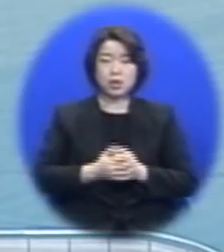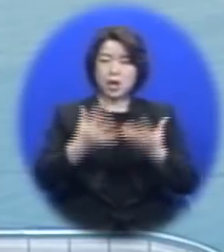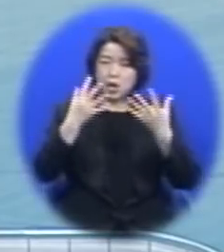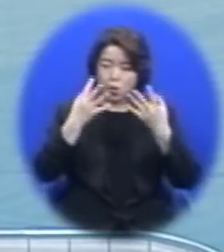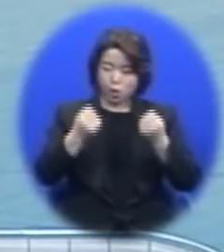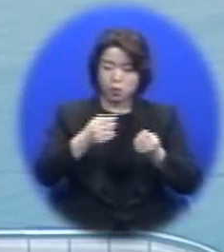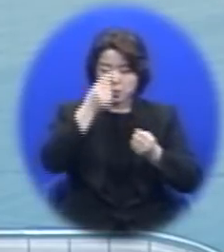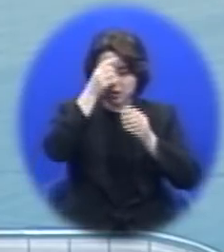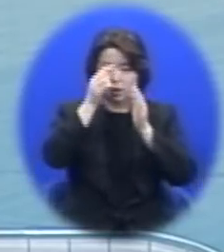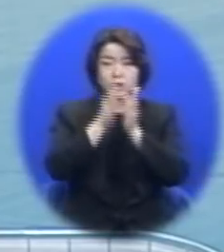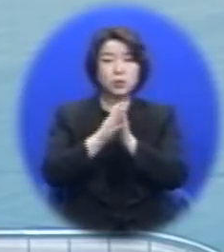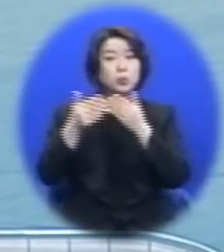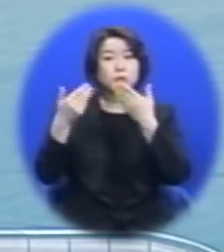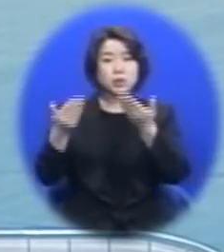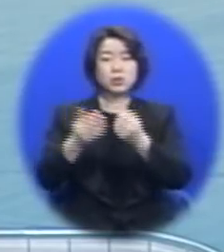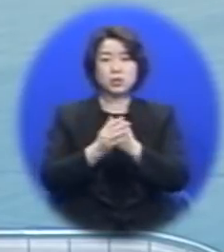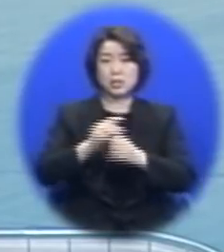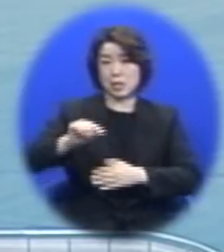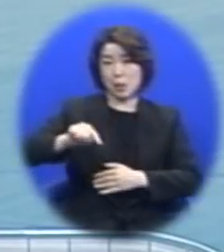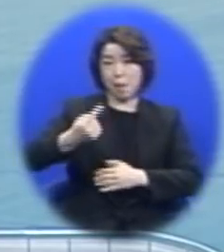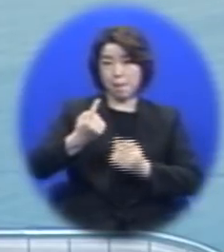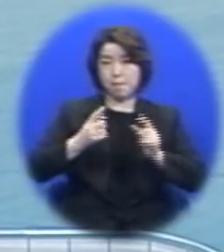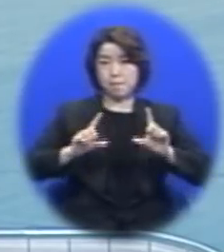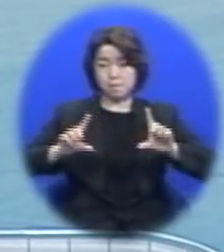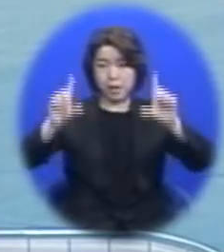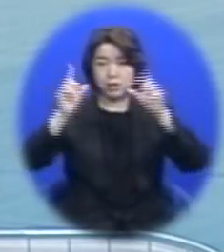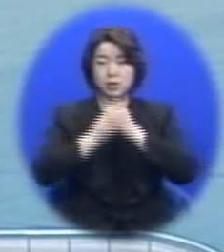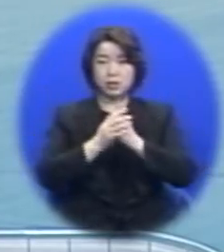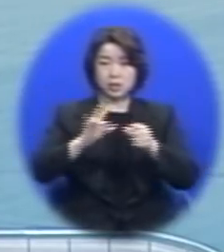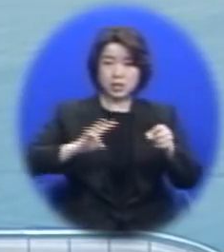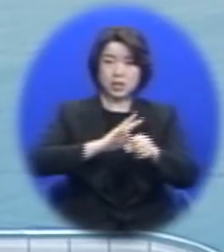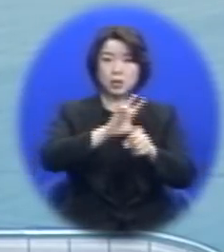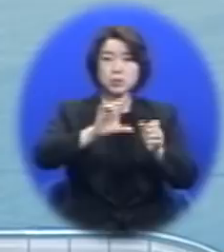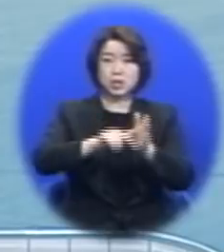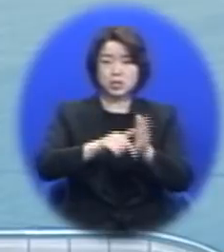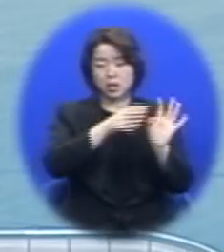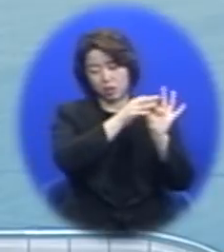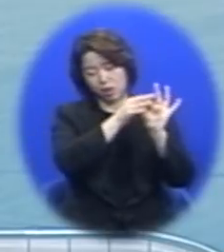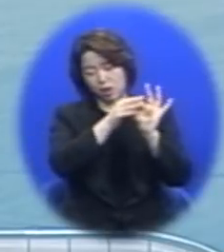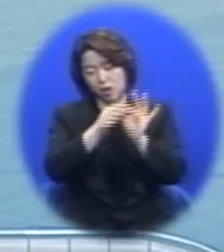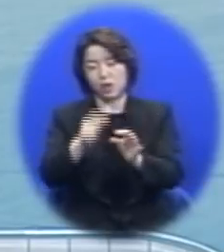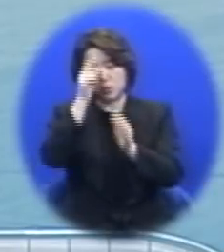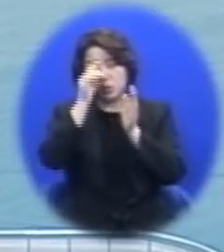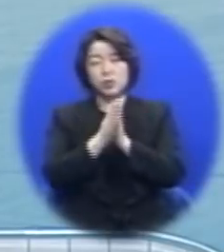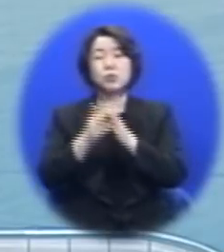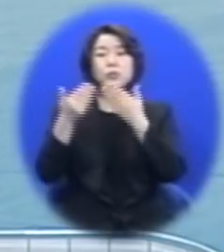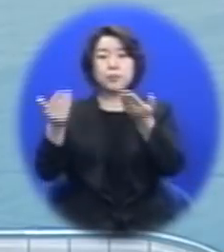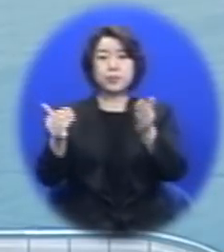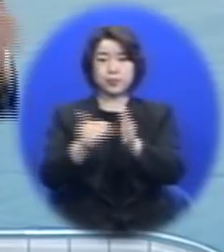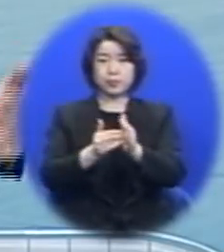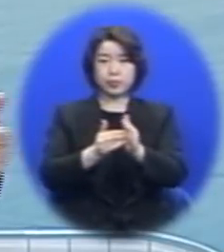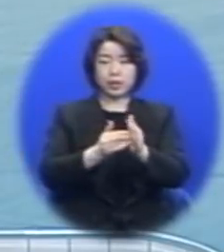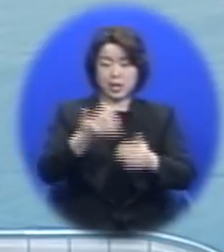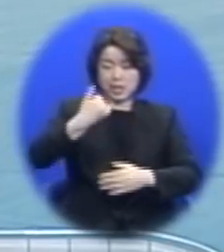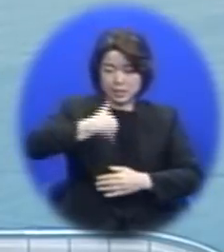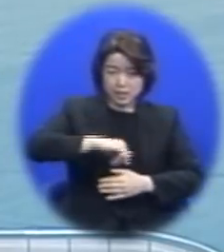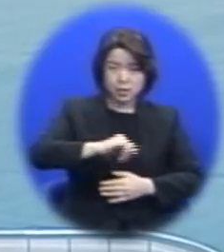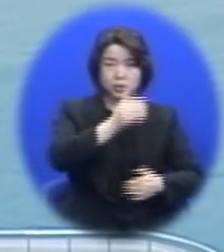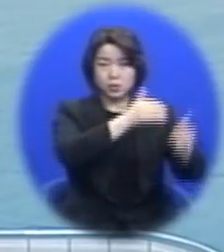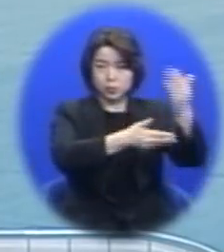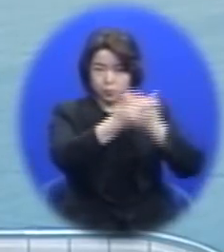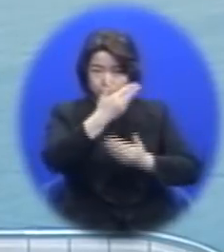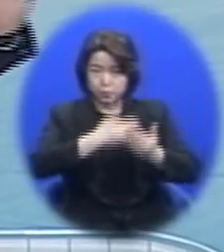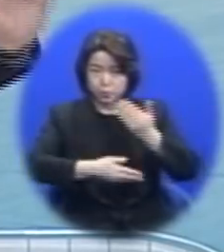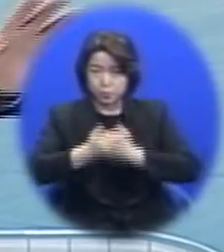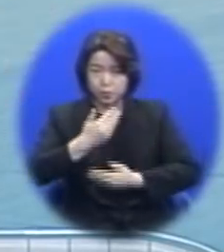얼마나 기도했는지 100년을 24시간 연속 기도했어요. 자녀들 대 자녀들 대 이어져